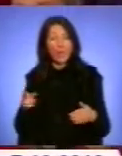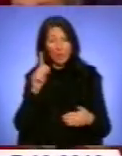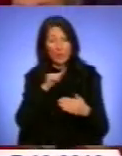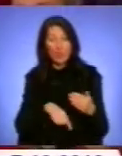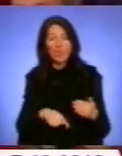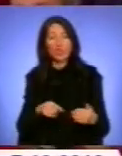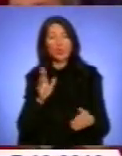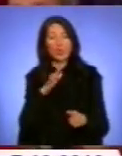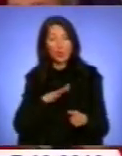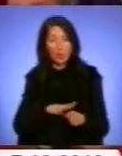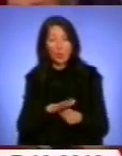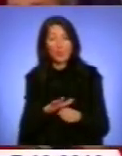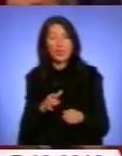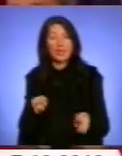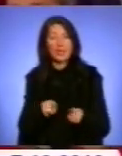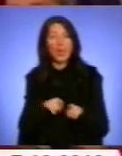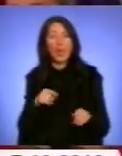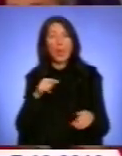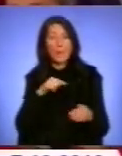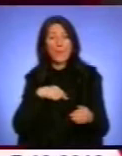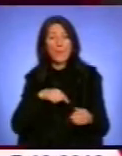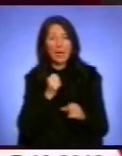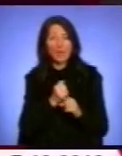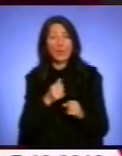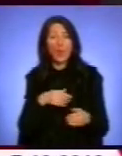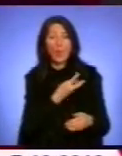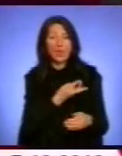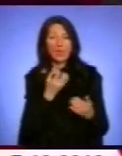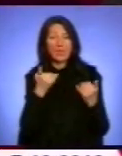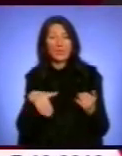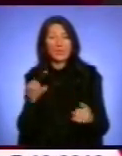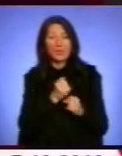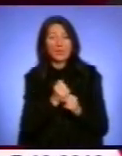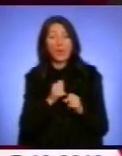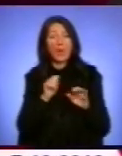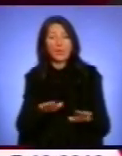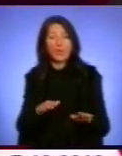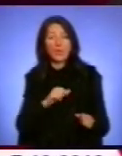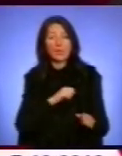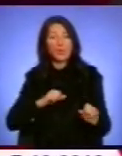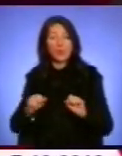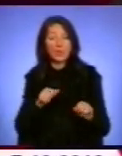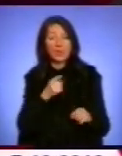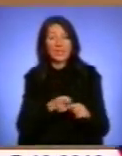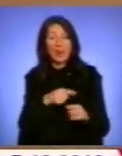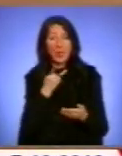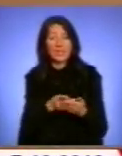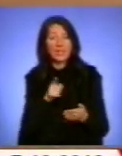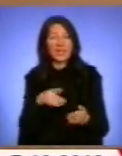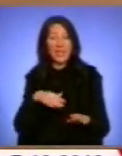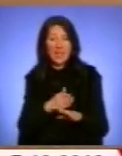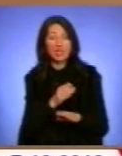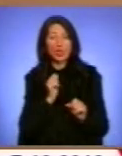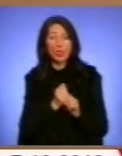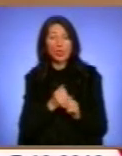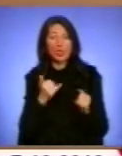Дотримуватися такого принципу бажали сьогодні усім працівникам місцевого самоврядування, адже це показник їх якісної роботи. Сьогодні ми